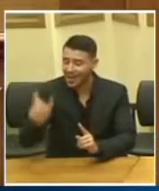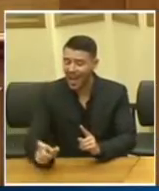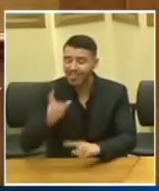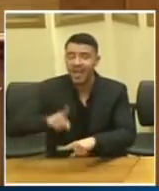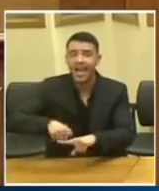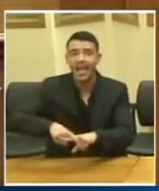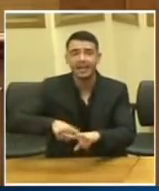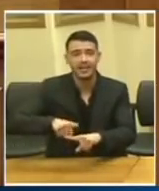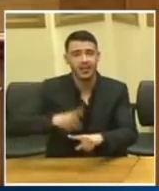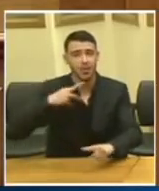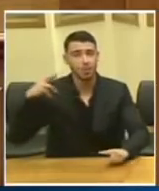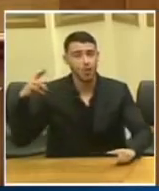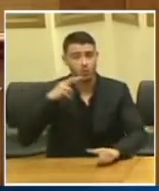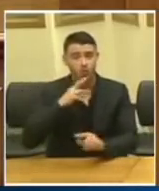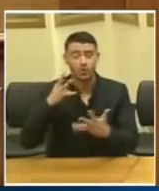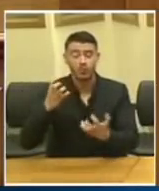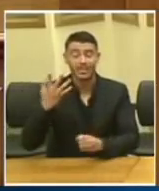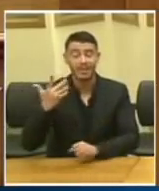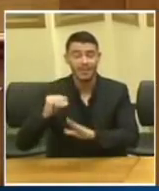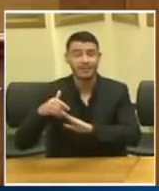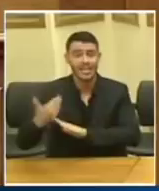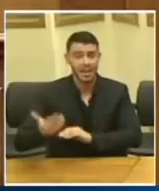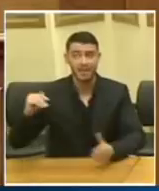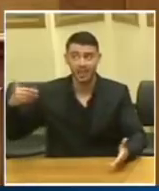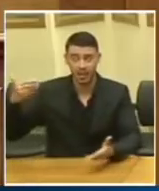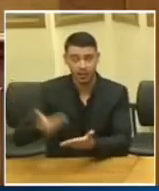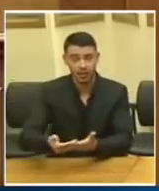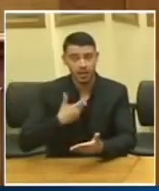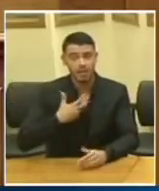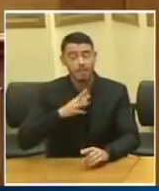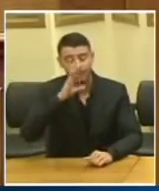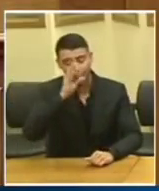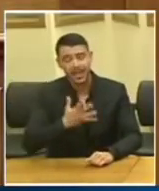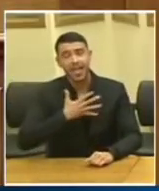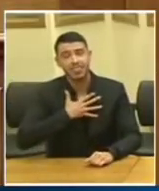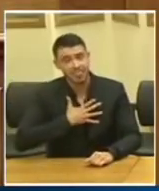μετά τουλάχιστον, από την ενδιάμεση συμφωνία και μετά, θα ήθελε να έχει στο τραπέζι.